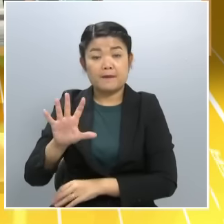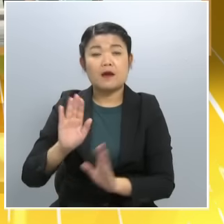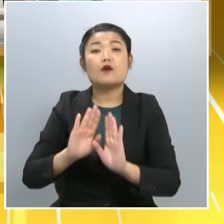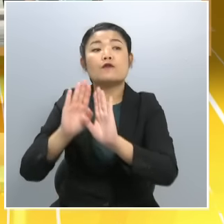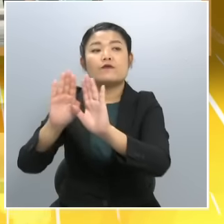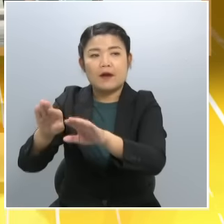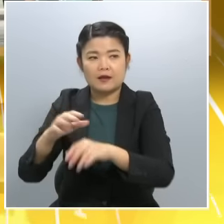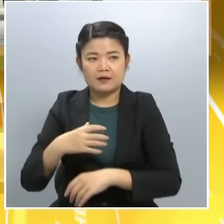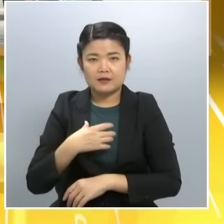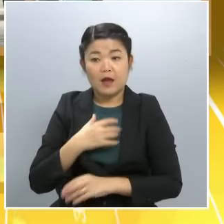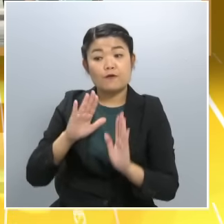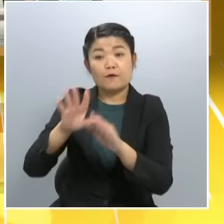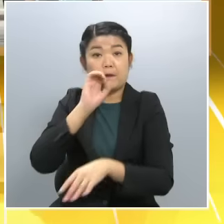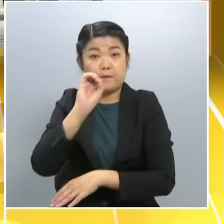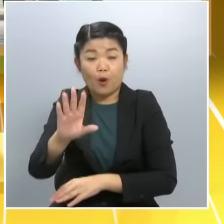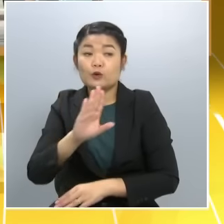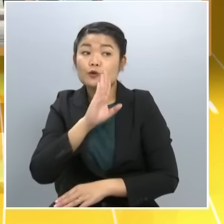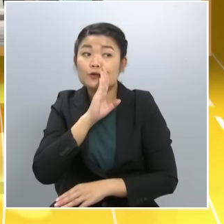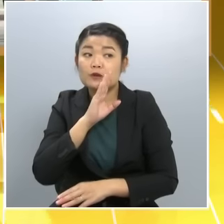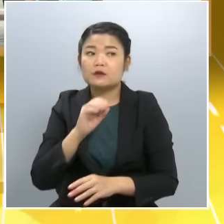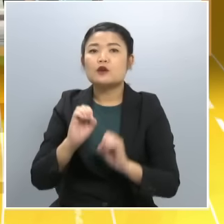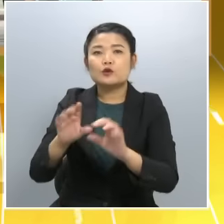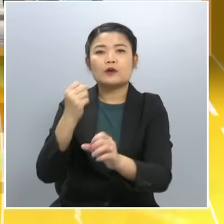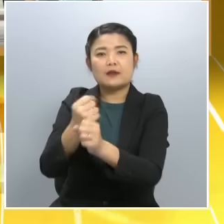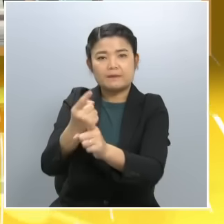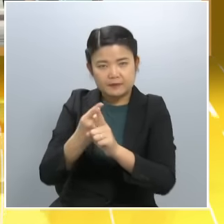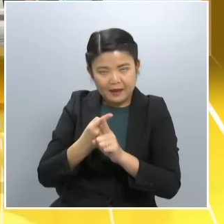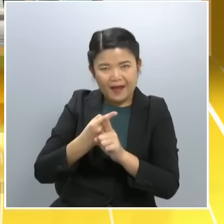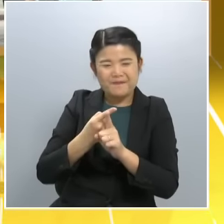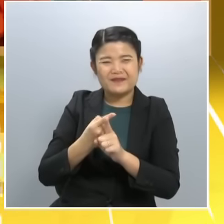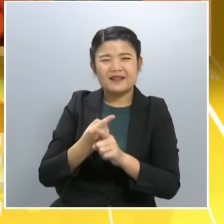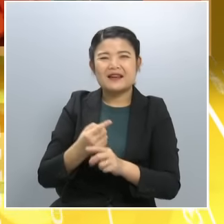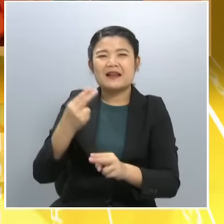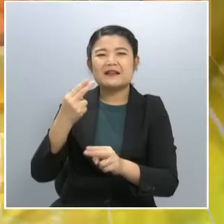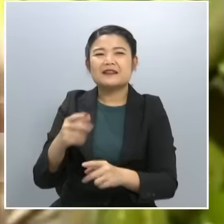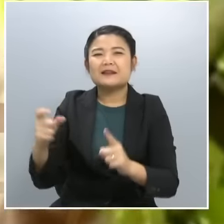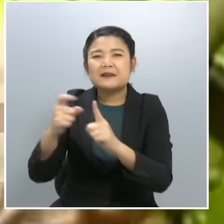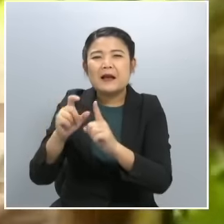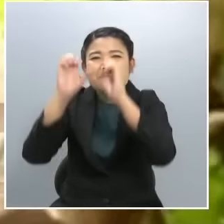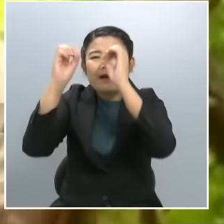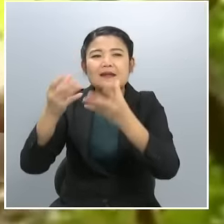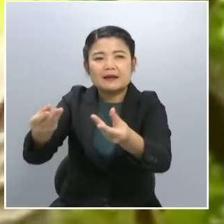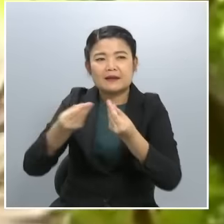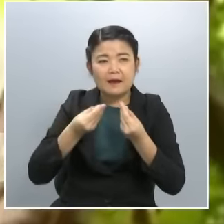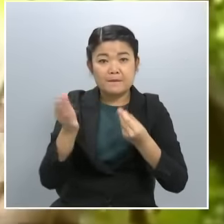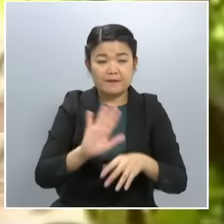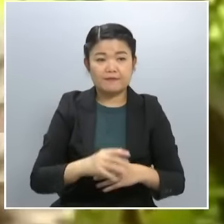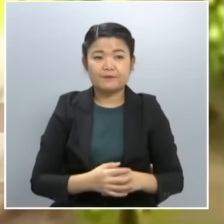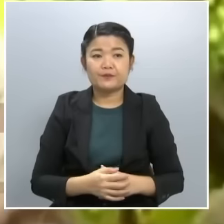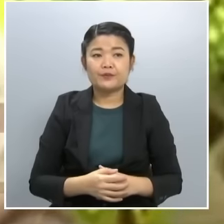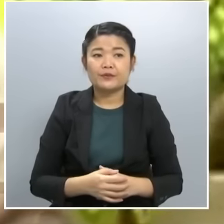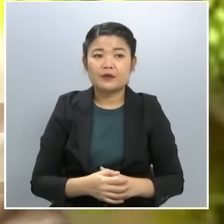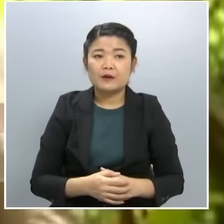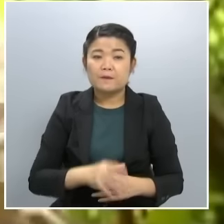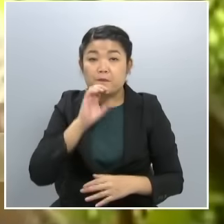ฝากถึงเ้าด้วยว่าถ้าไม่ทำตามที่สอนอย่ามะอ้อนเรียกอาจารย์กำเนิดพลอยที่มาออกรายการผมเนี่ยที่เค้าบอกว่าเค